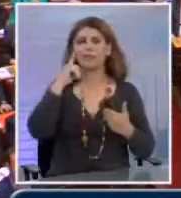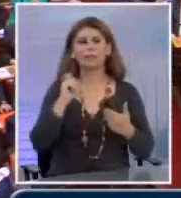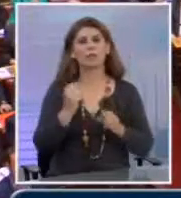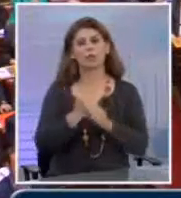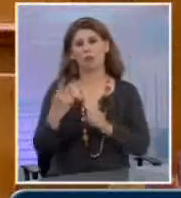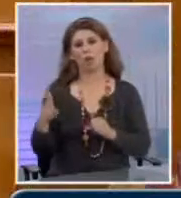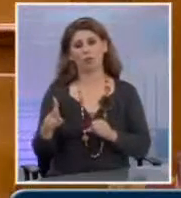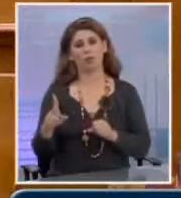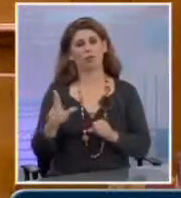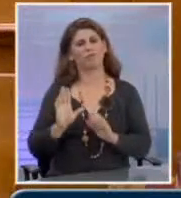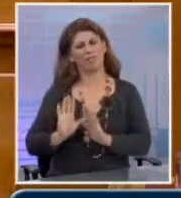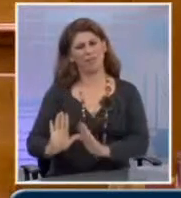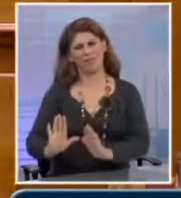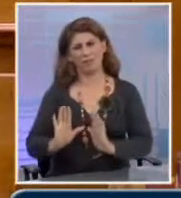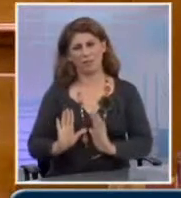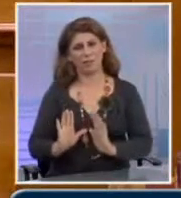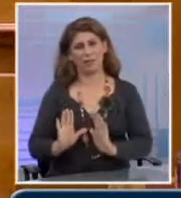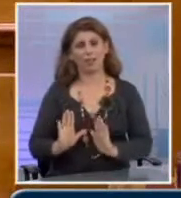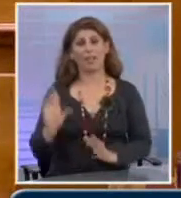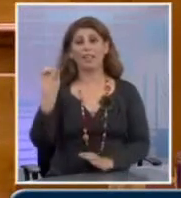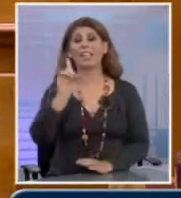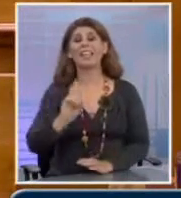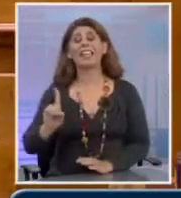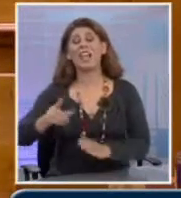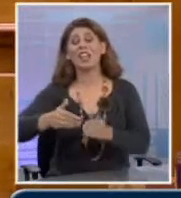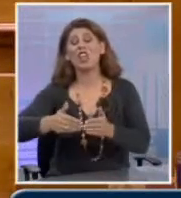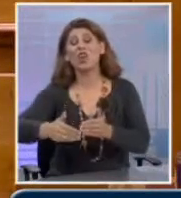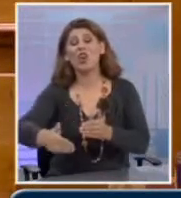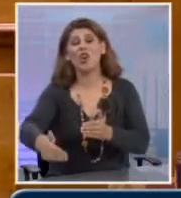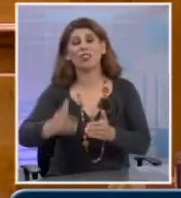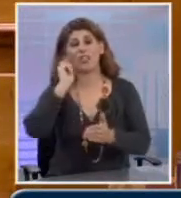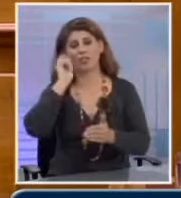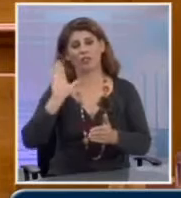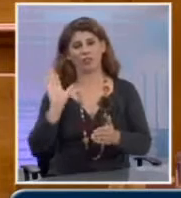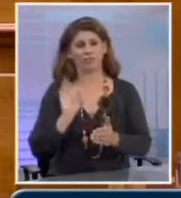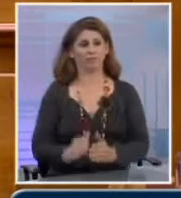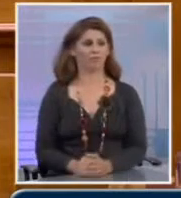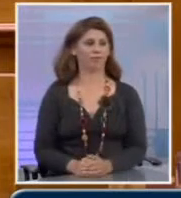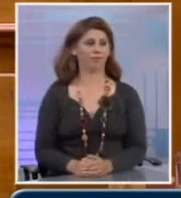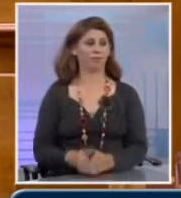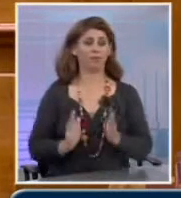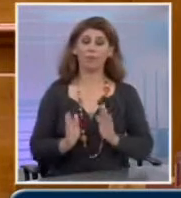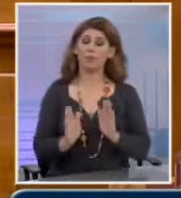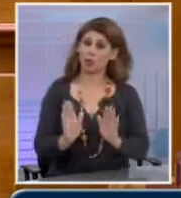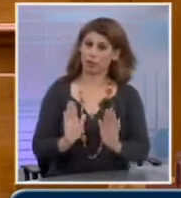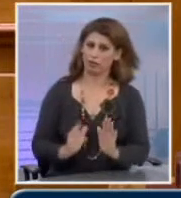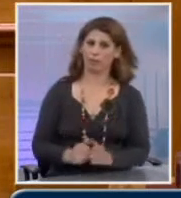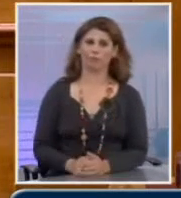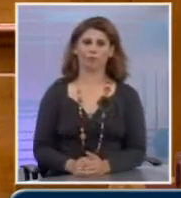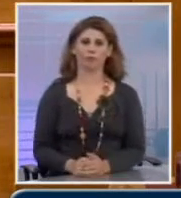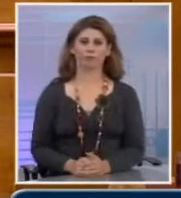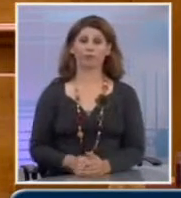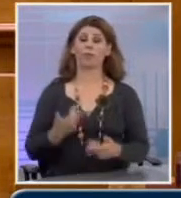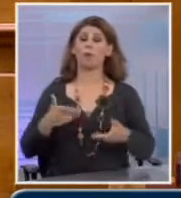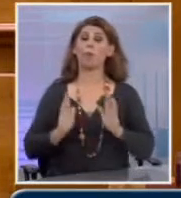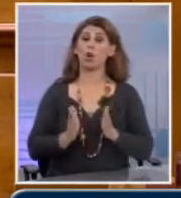κάνουν. Και αφήστε τα. Κυριακή κοντή γιορτή. Προχωρώ λοιπόν. Κάντε ησυχία, παρακαλώ.